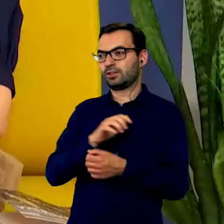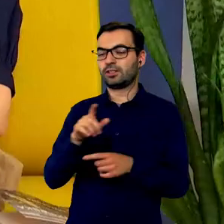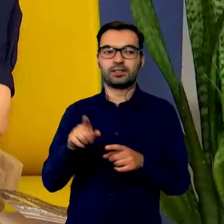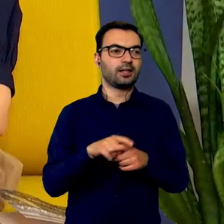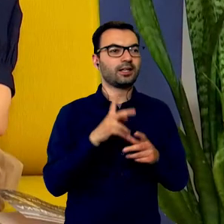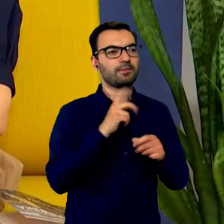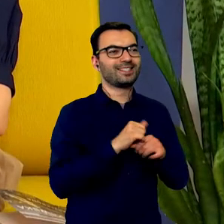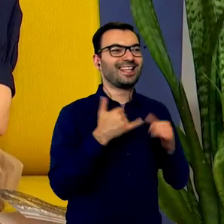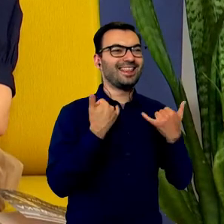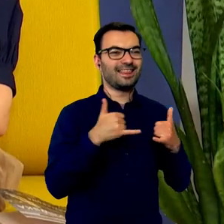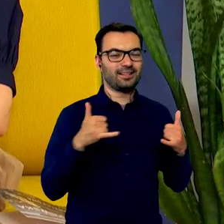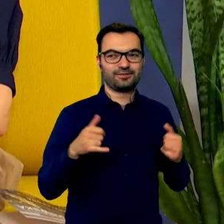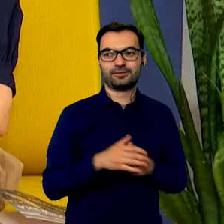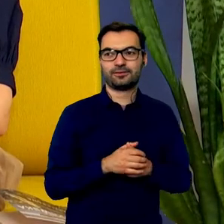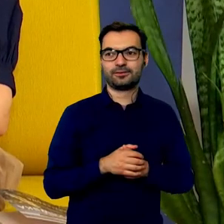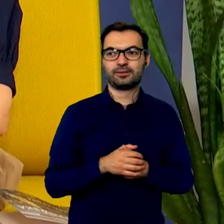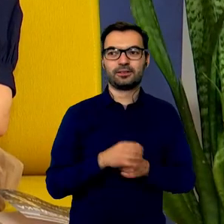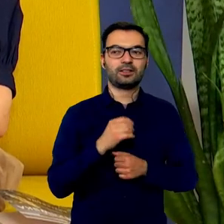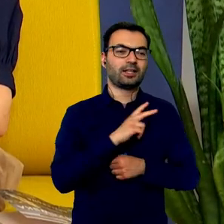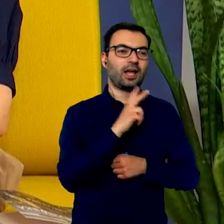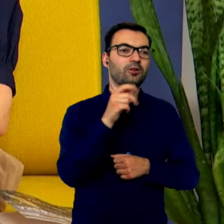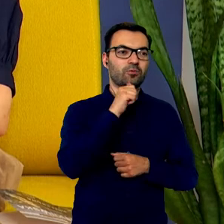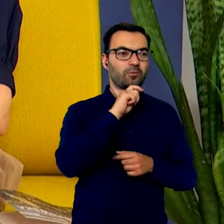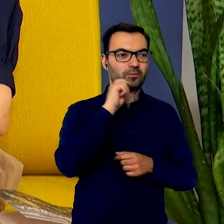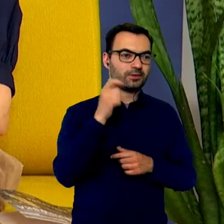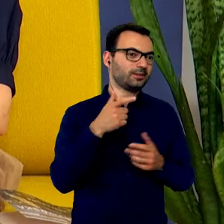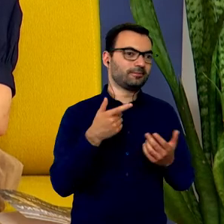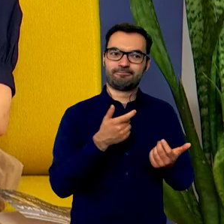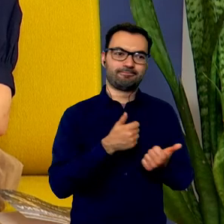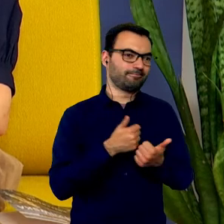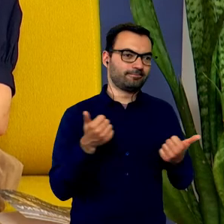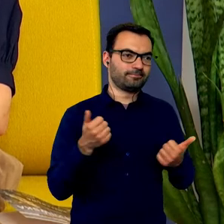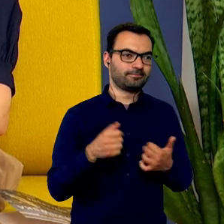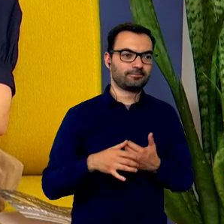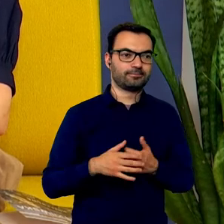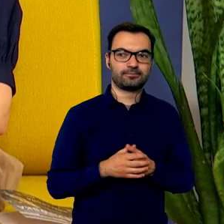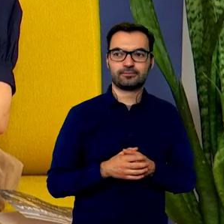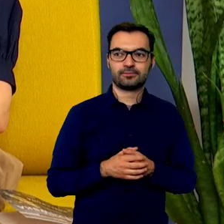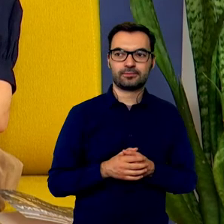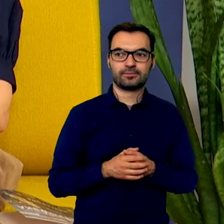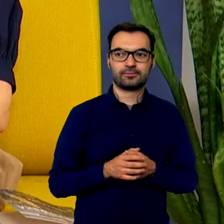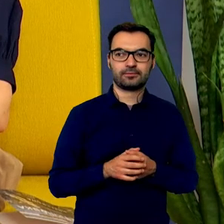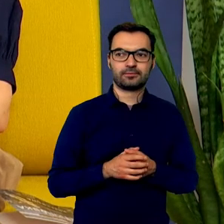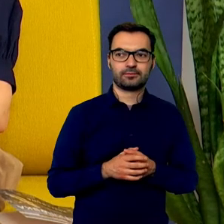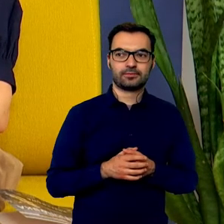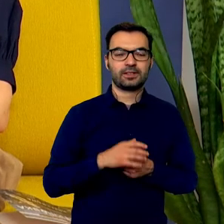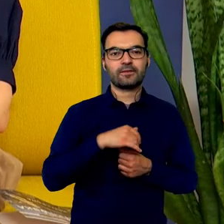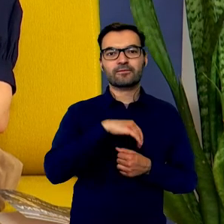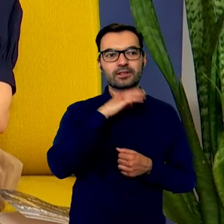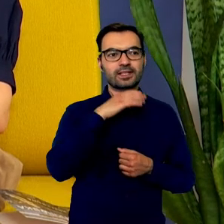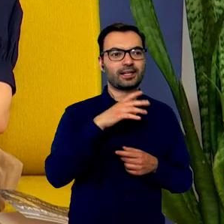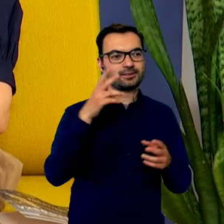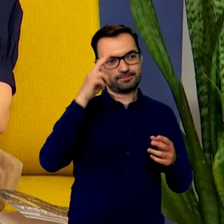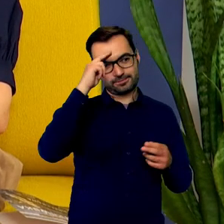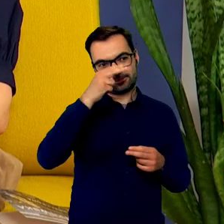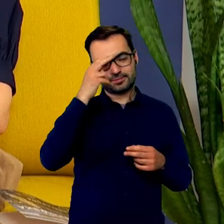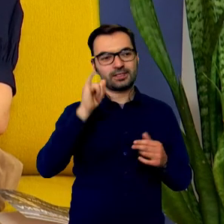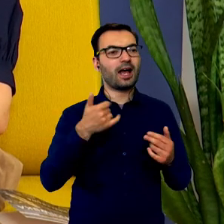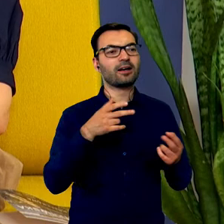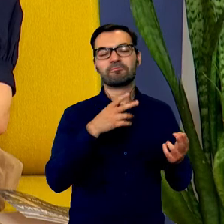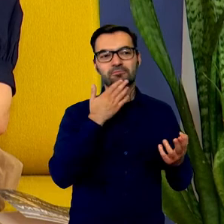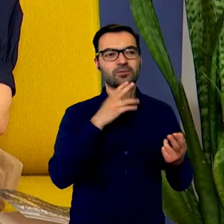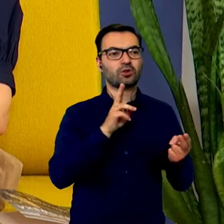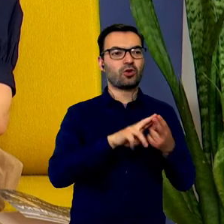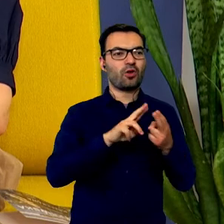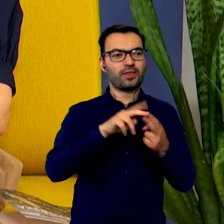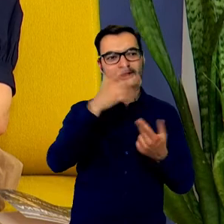to inne, każdy, tak. Kto spróbował, potwierdzi, że no, nic tak nie leczy z wszelkich nietolerancji, stereotypów, jak kontakt z tymi